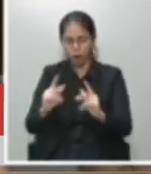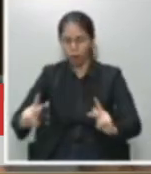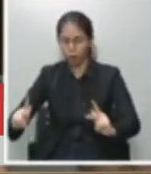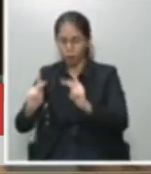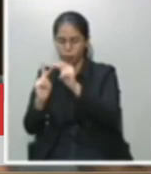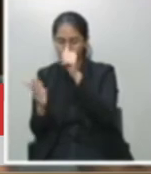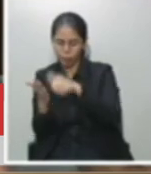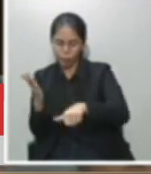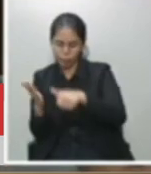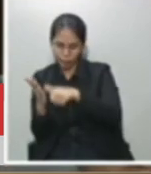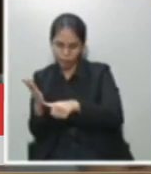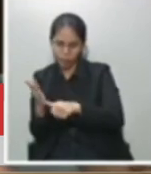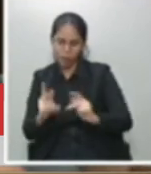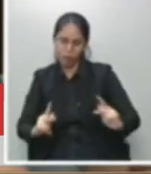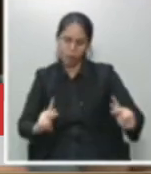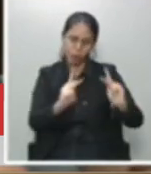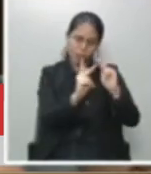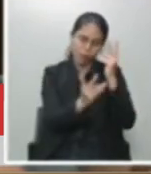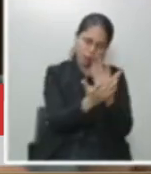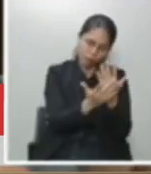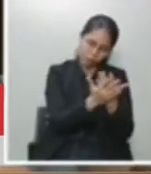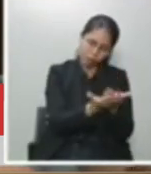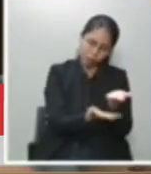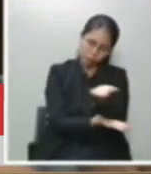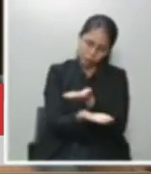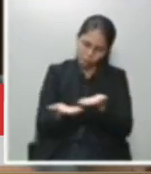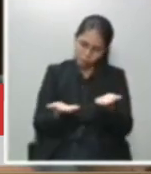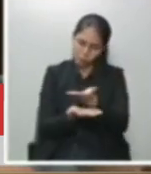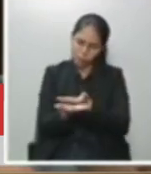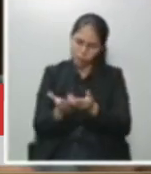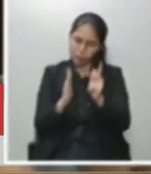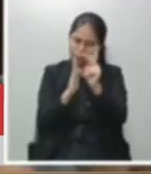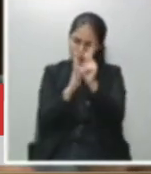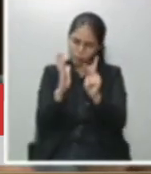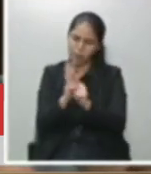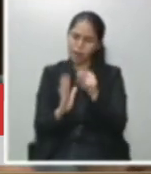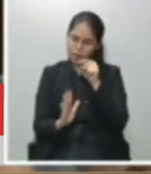กระทรวงการคลังช่วยพิจารณาพระราชกิจการฉบับนี้ด้วยนะครับขอบคุณครับท่าน ครับ